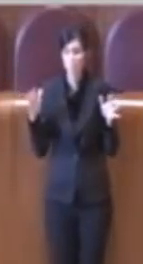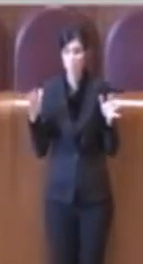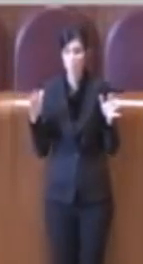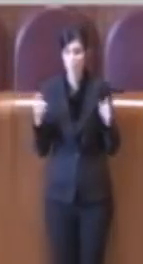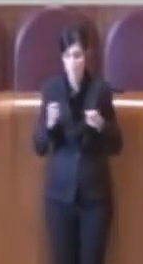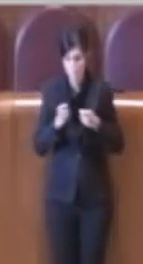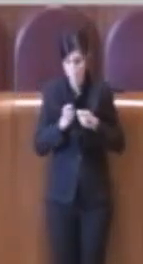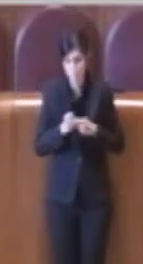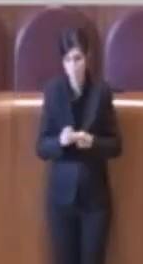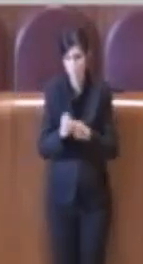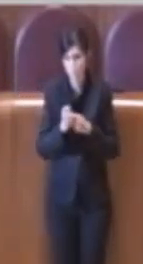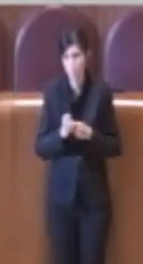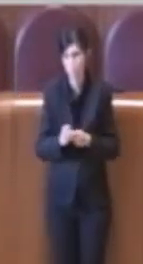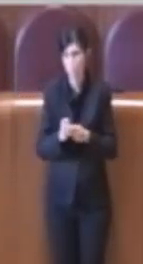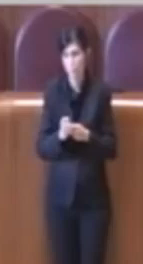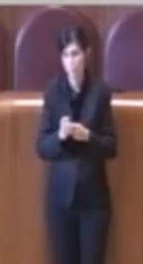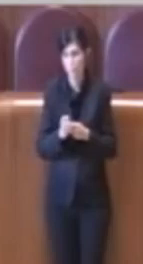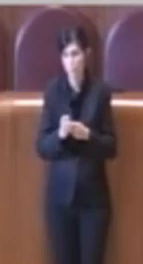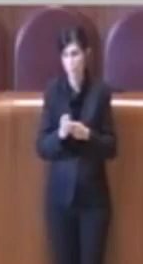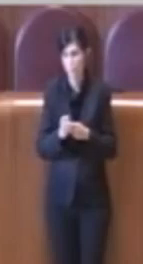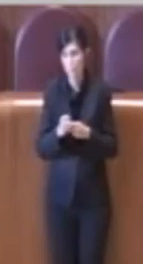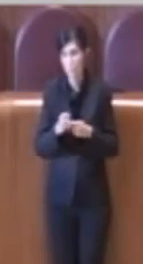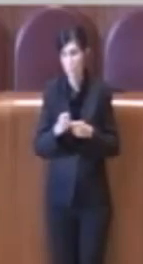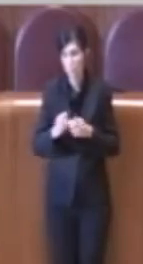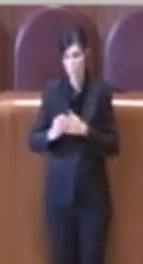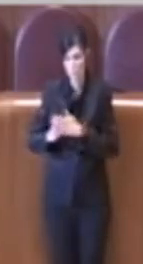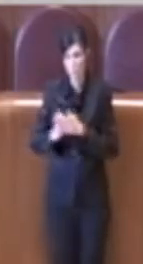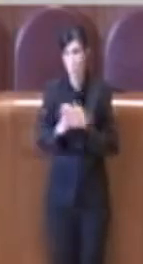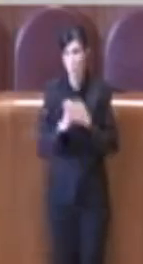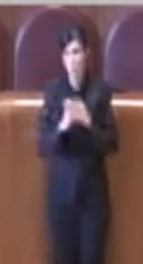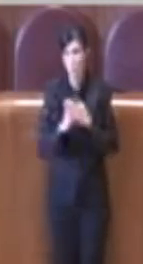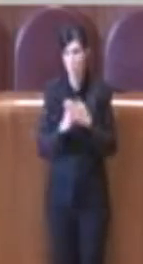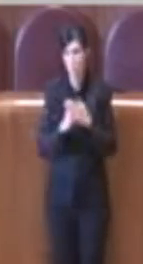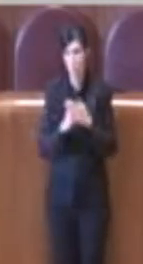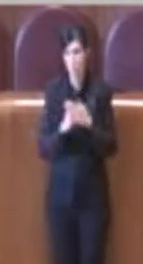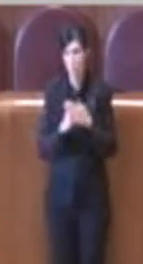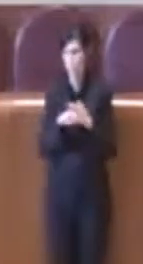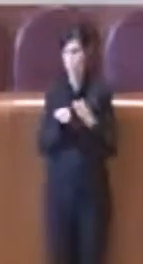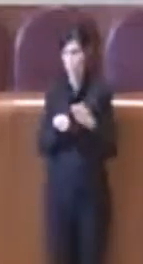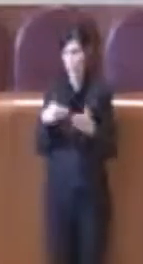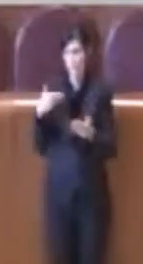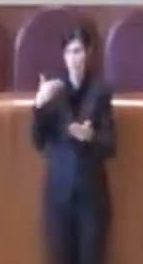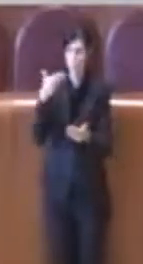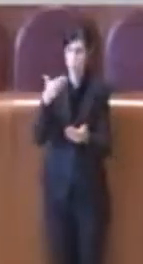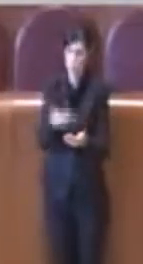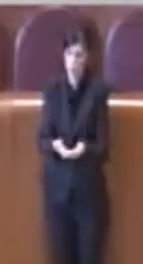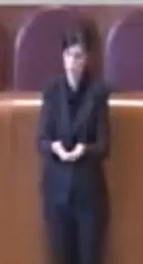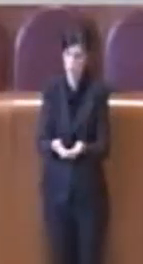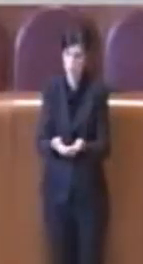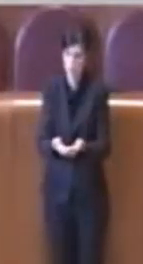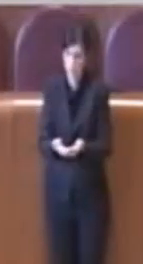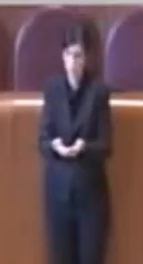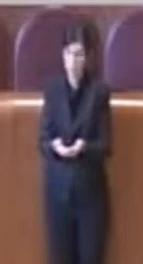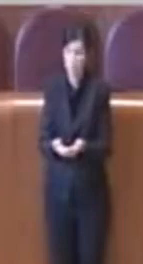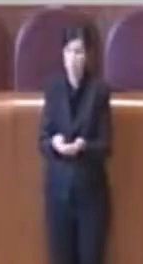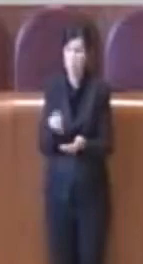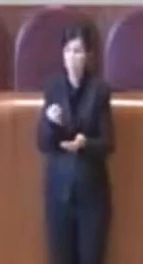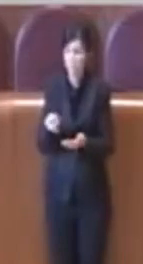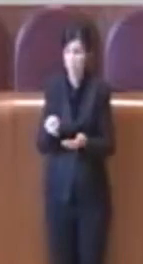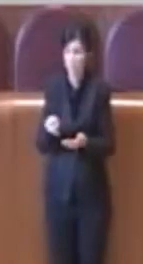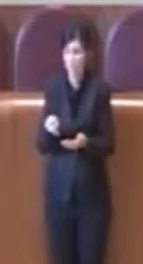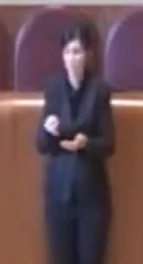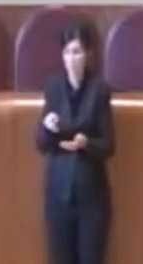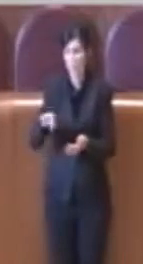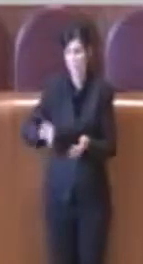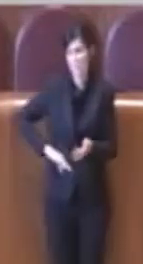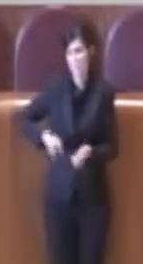sollecitazione ad affiancare e a supportare ciò che la mozione della senatrice Segre